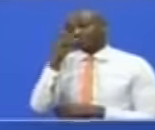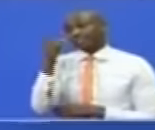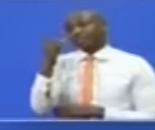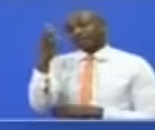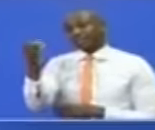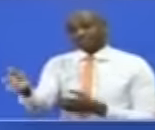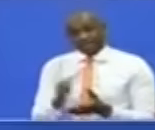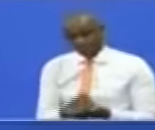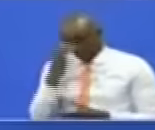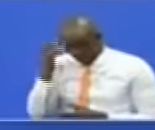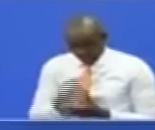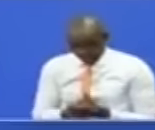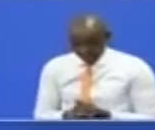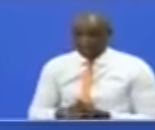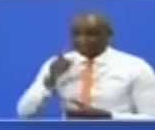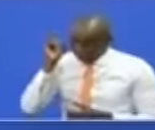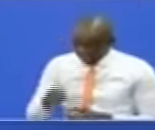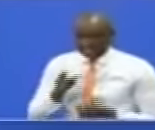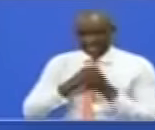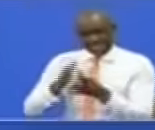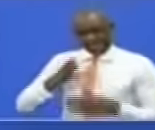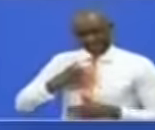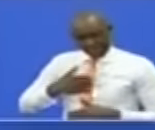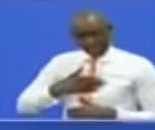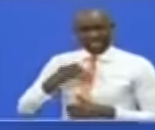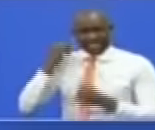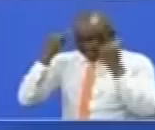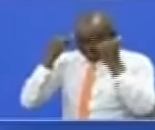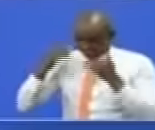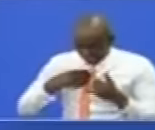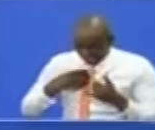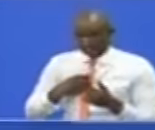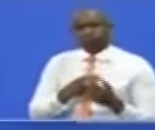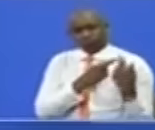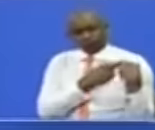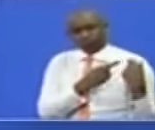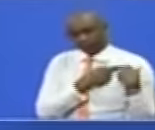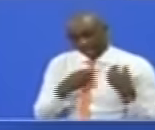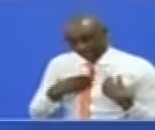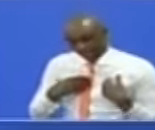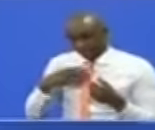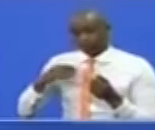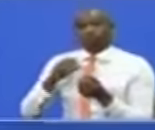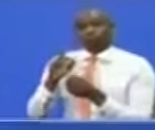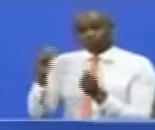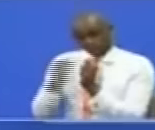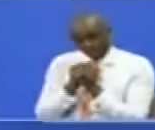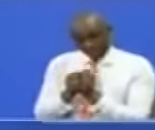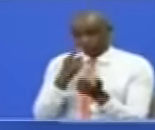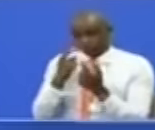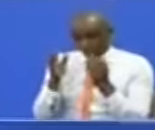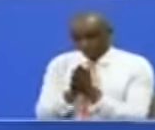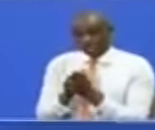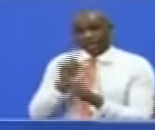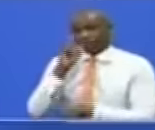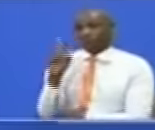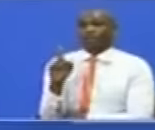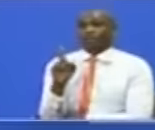20-30. Kwa sababu lazima kama kiongozi uanze initiative ya kuleta watu pamoja na uongee lugha ya kuunganisha watu